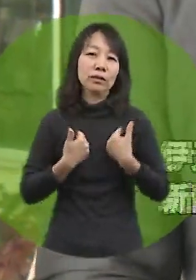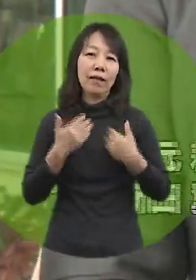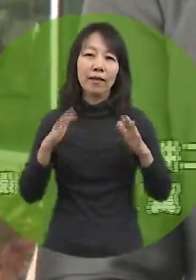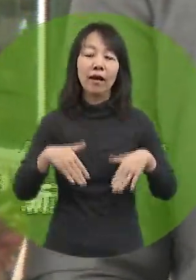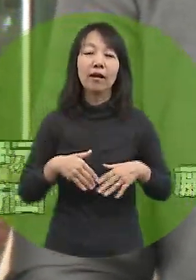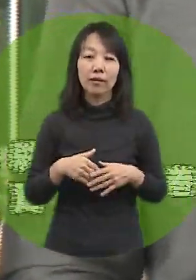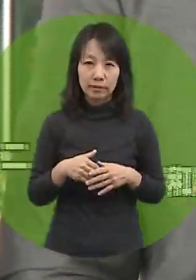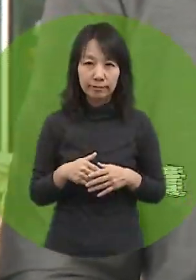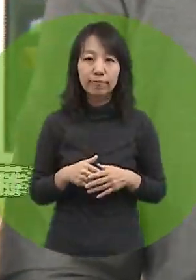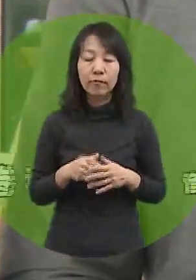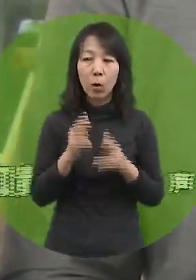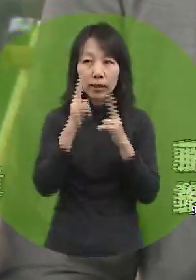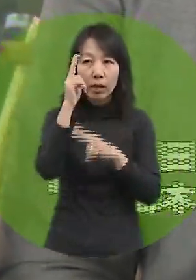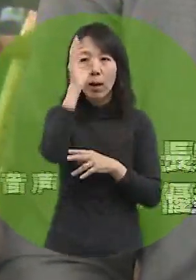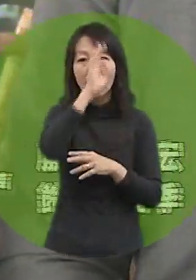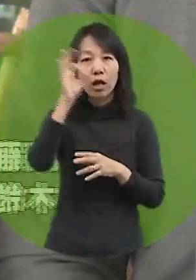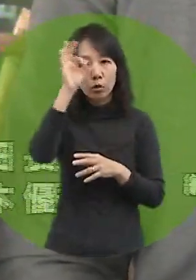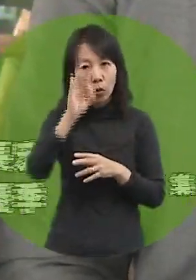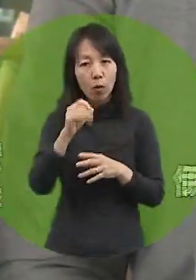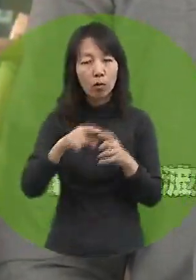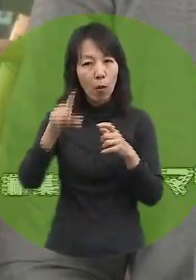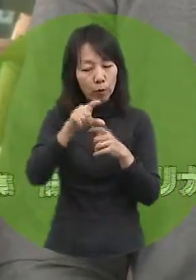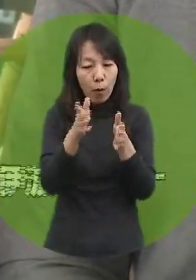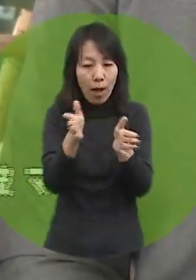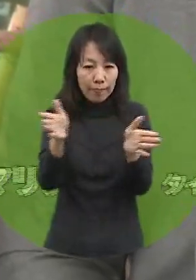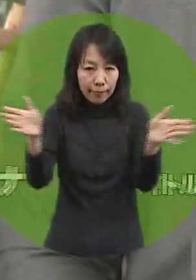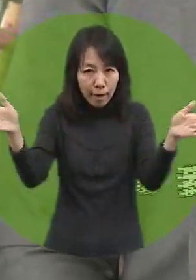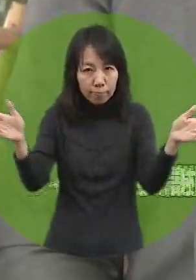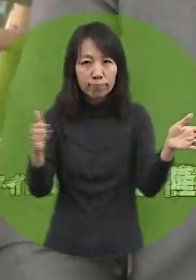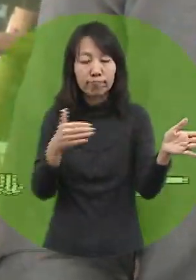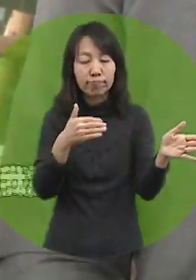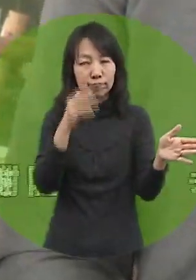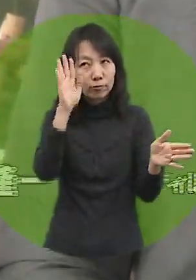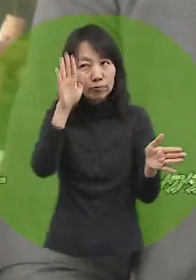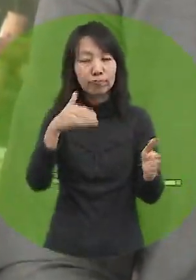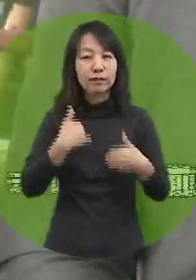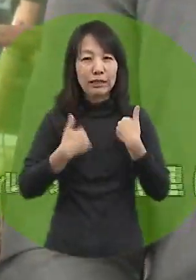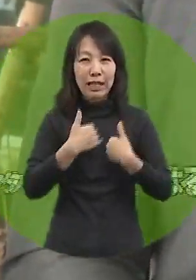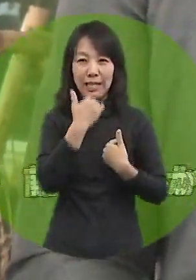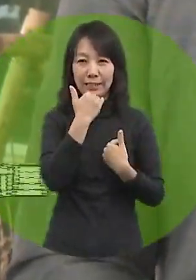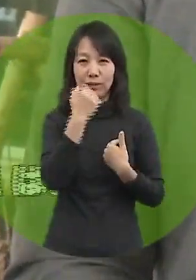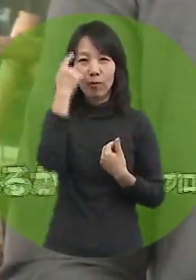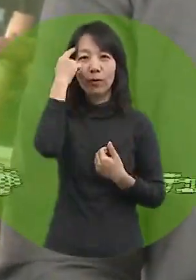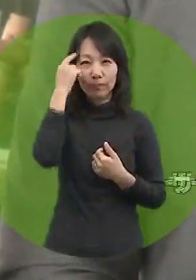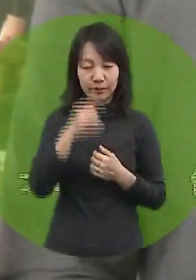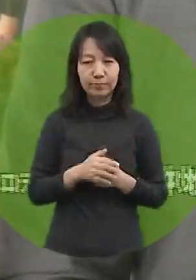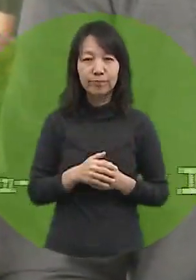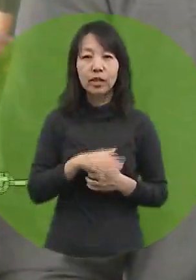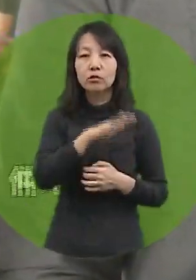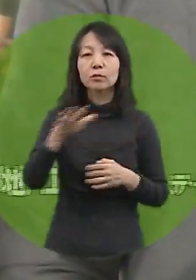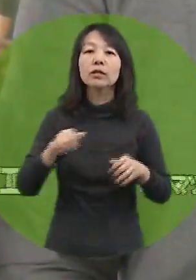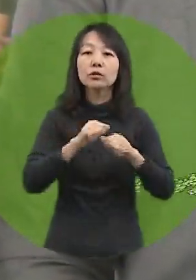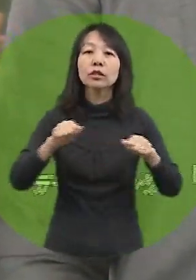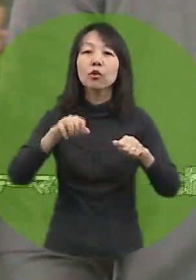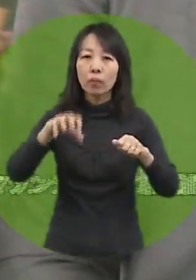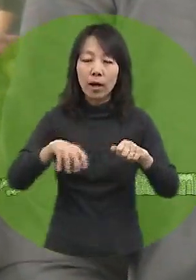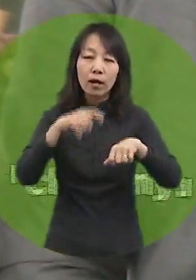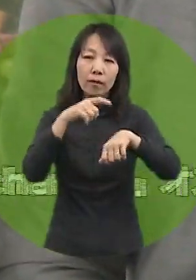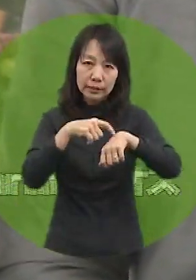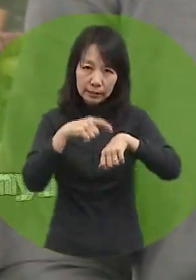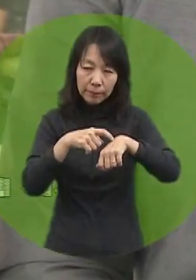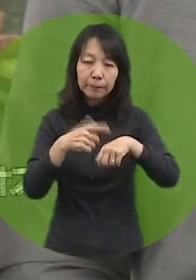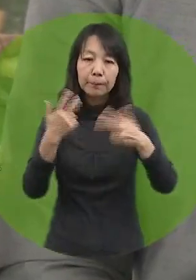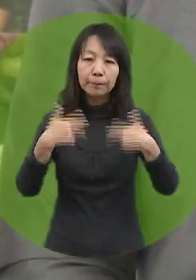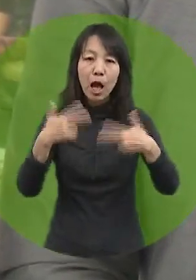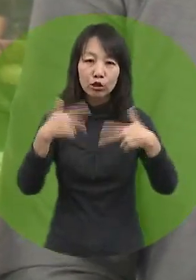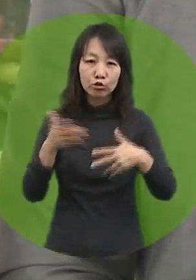。はい、沖縄観光のさらなる発展にますます期待ができそうですね。 そうですね。 ウマンチュ広場は毎週ご覧の日